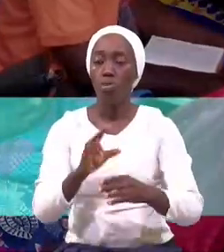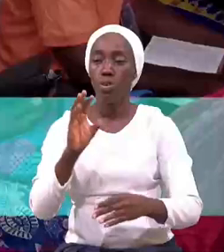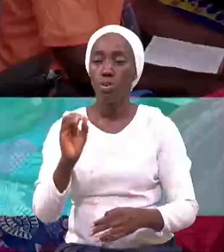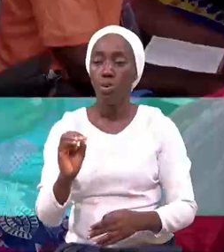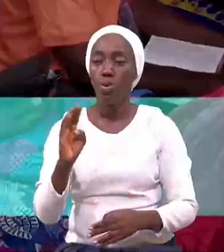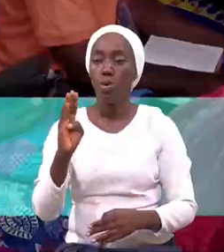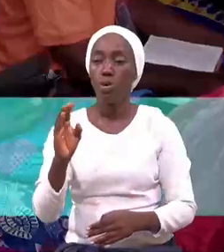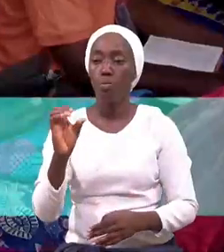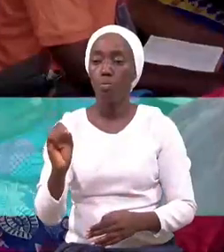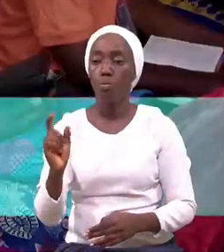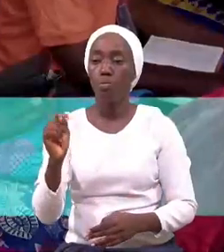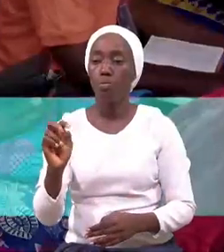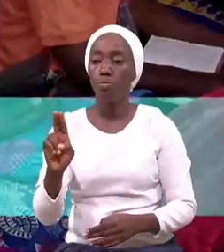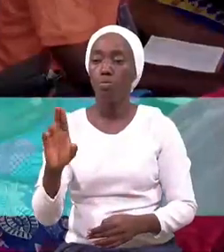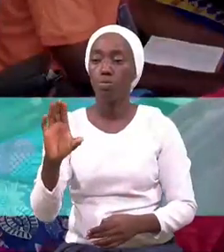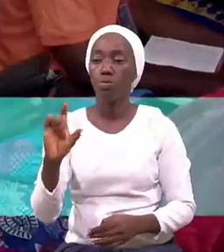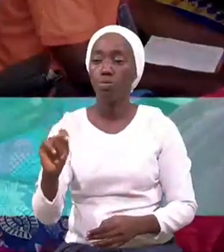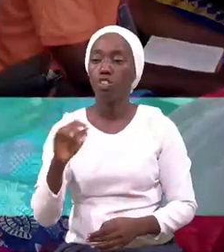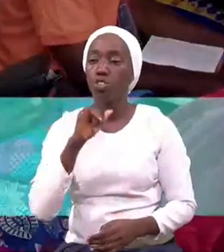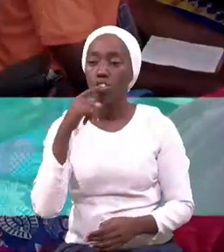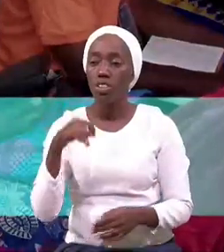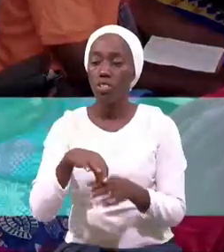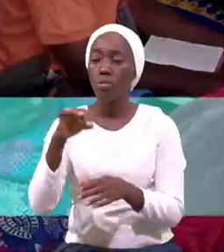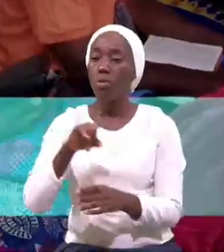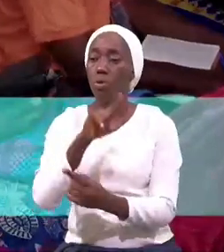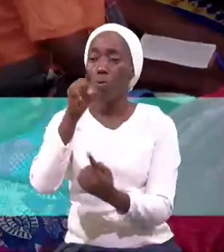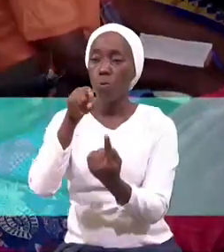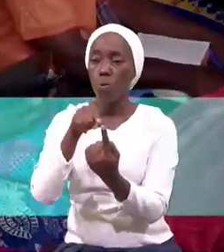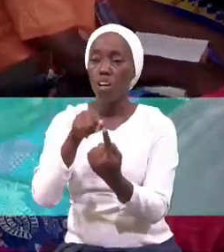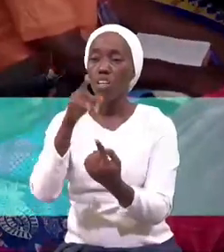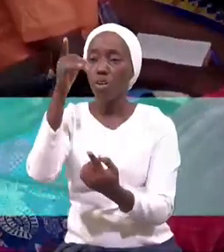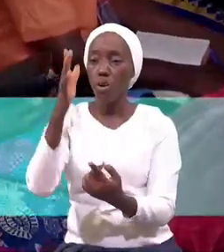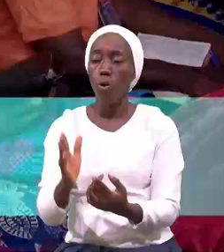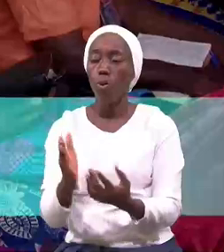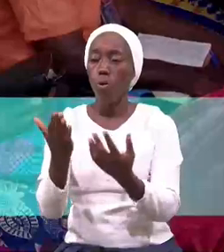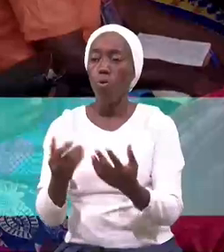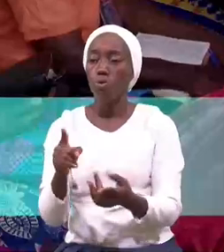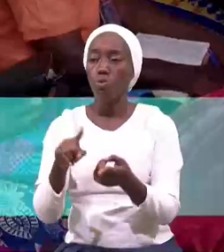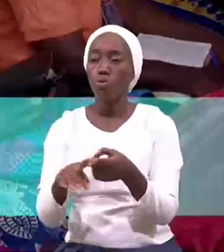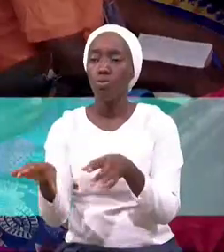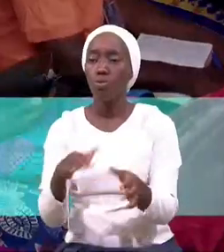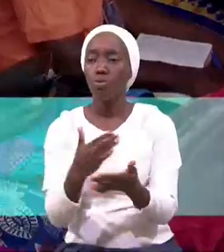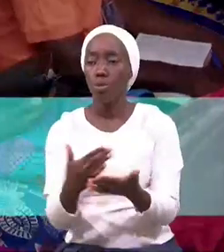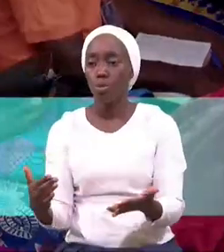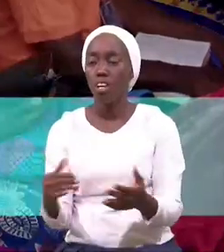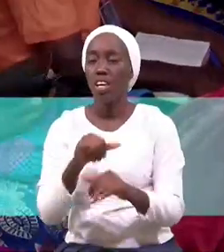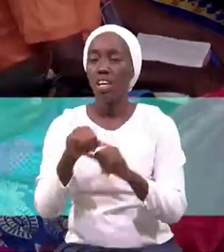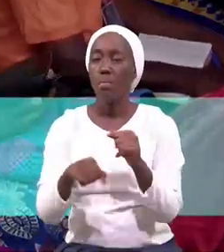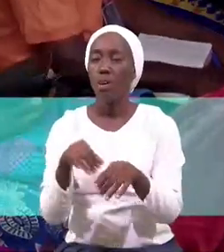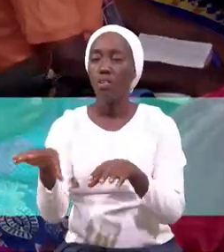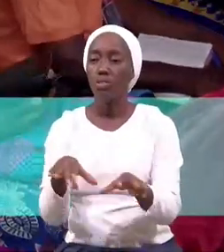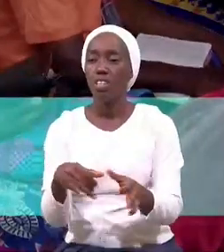N'obstruez pas l'Esprit. Quand Dieu veut faire quelque chose, et s'il est sur le point de le